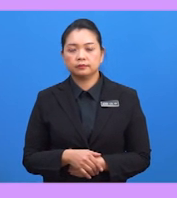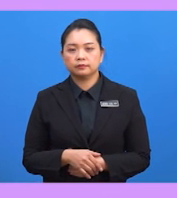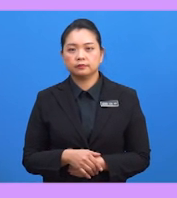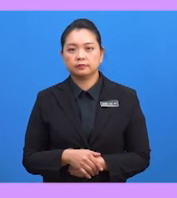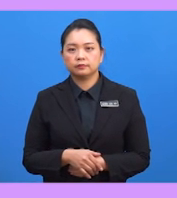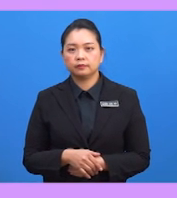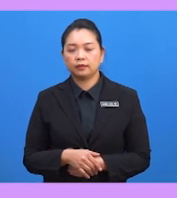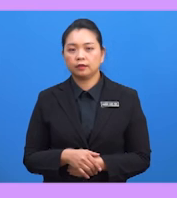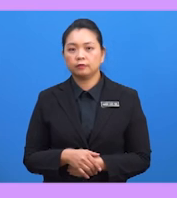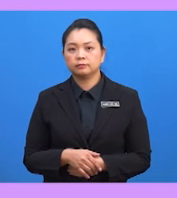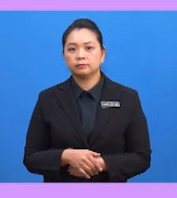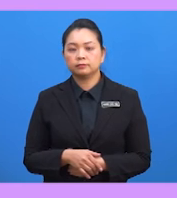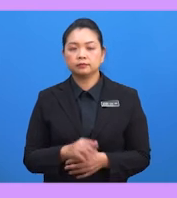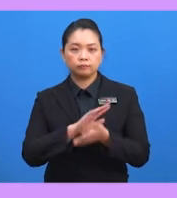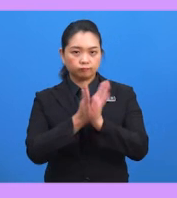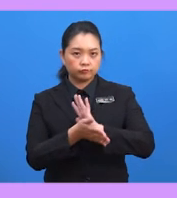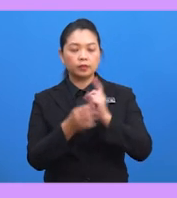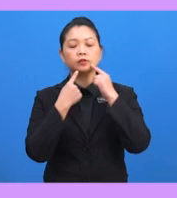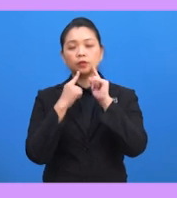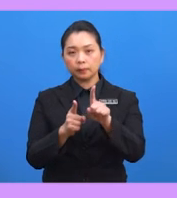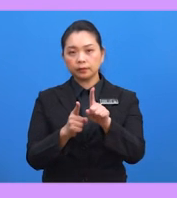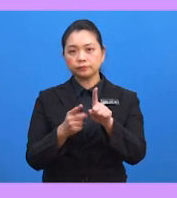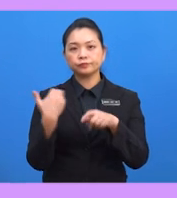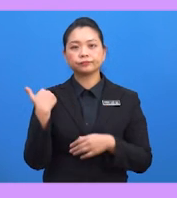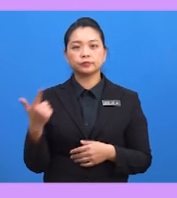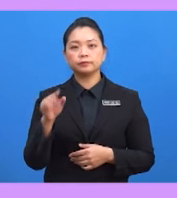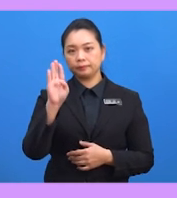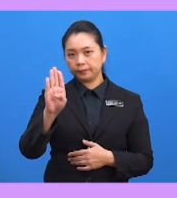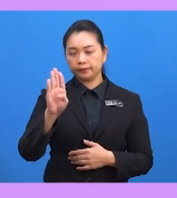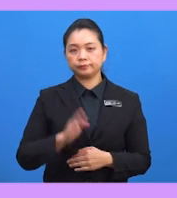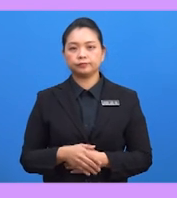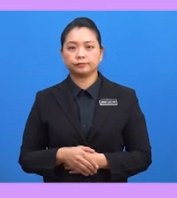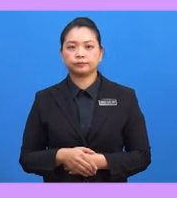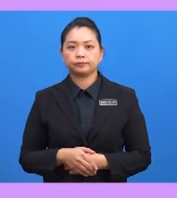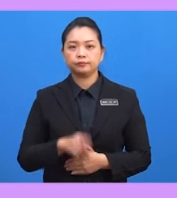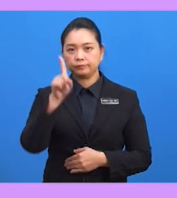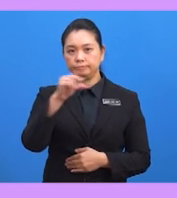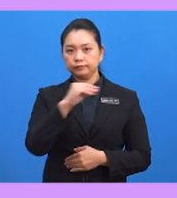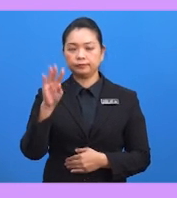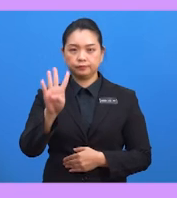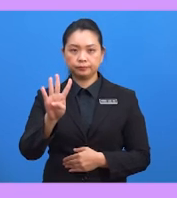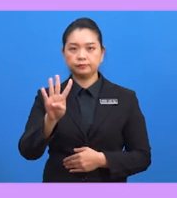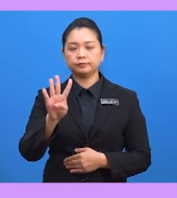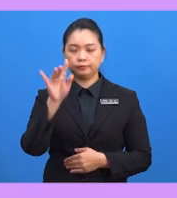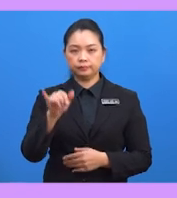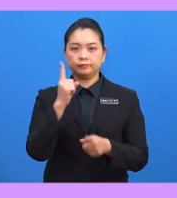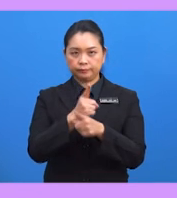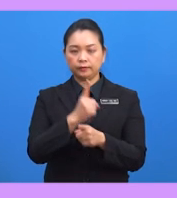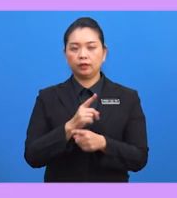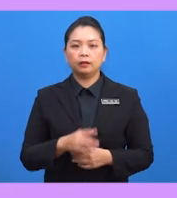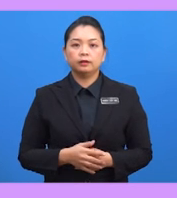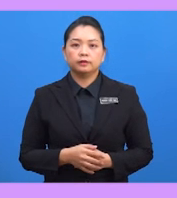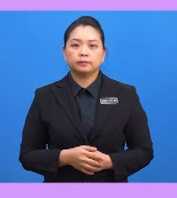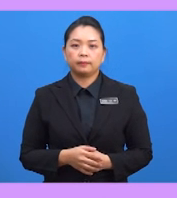Pakaian merupakan barang keperluan. Jadi, jawapannya adalah B, iaitu 1 dan 4 adalah benar.